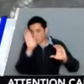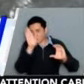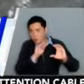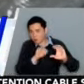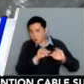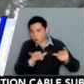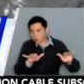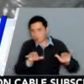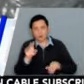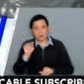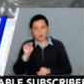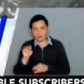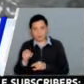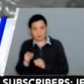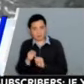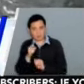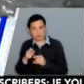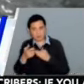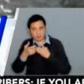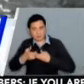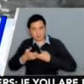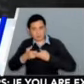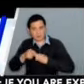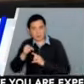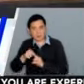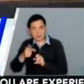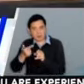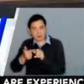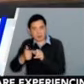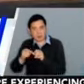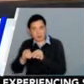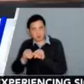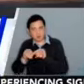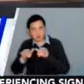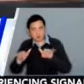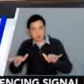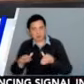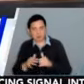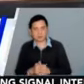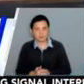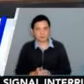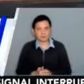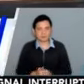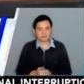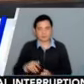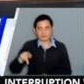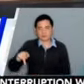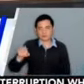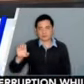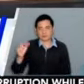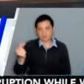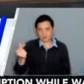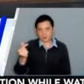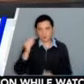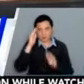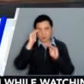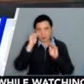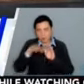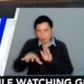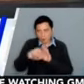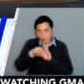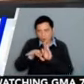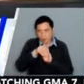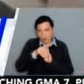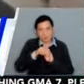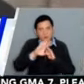mula sa deck at tubo ng barko ang nakitang oil slick. Target daw ng PCG na mahigop ang lamang langis ng tanker sa loob ng